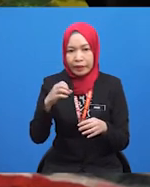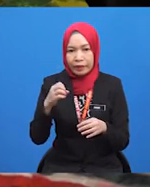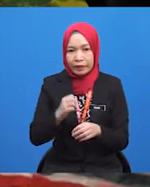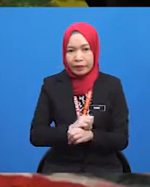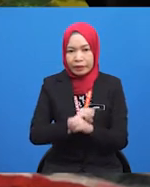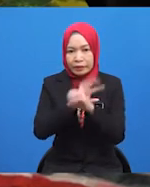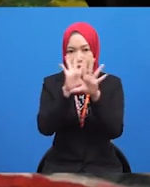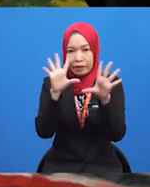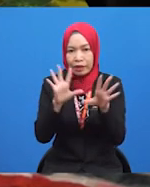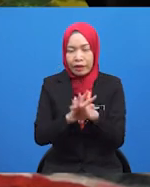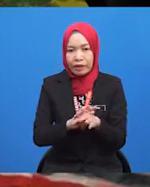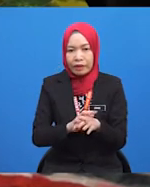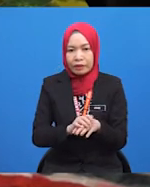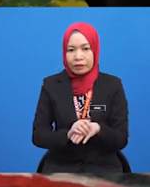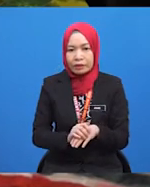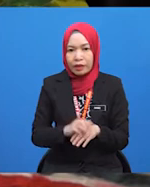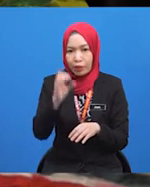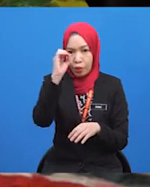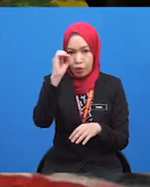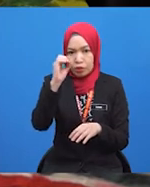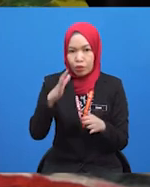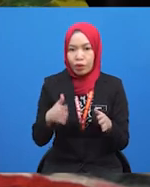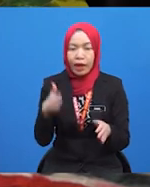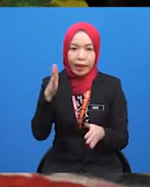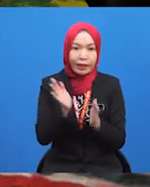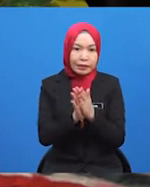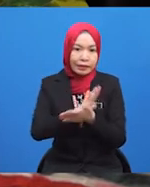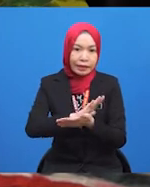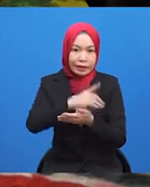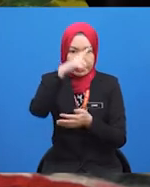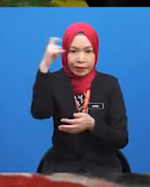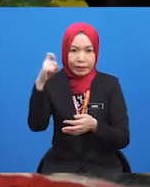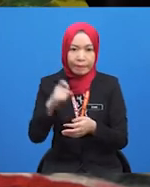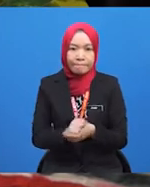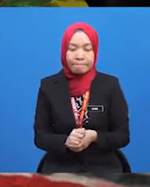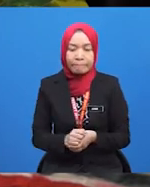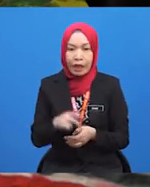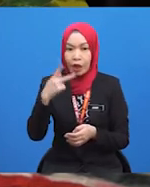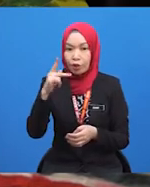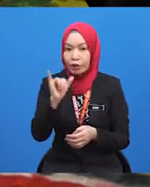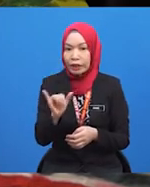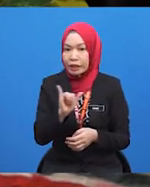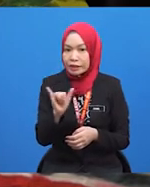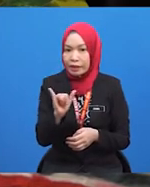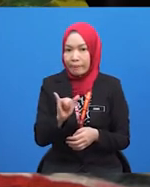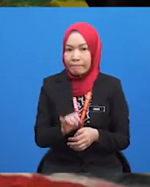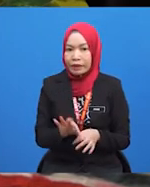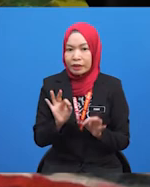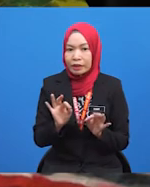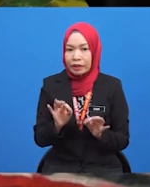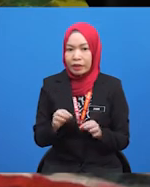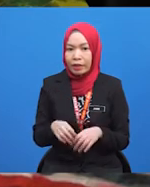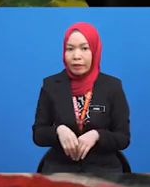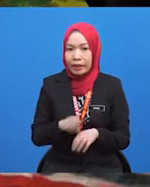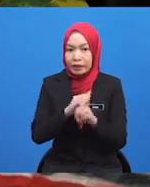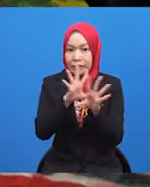akan menjadi hitam. Manakala kuning yang sama dan tepu pada kecerahan